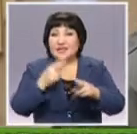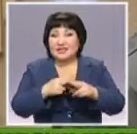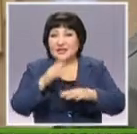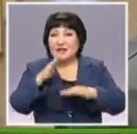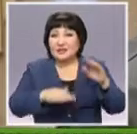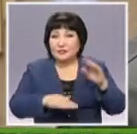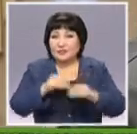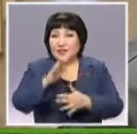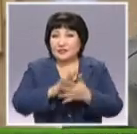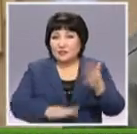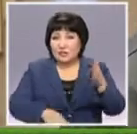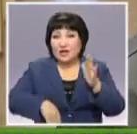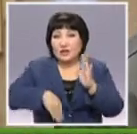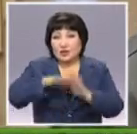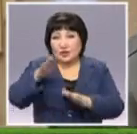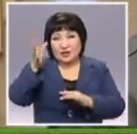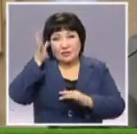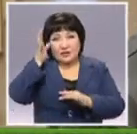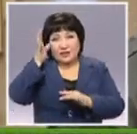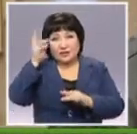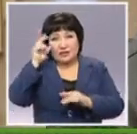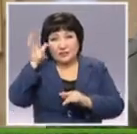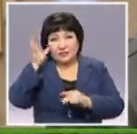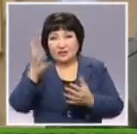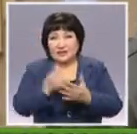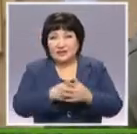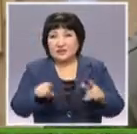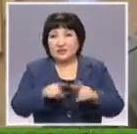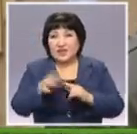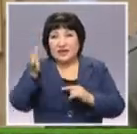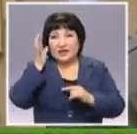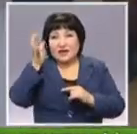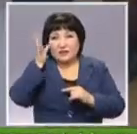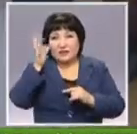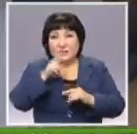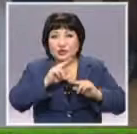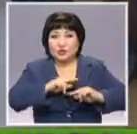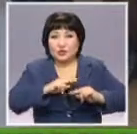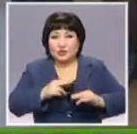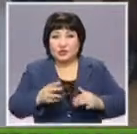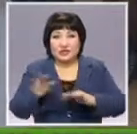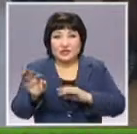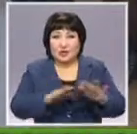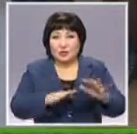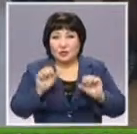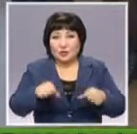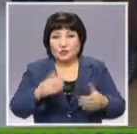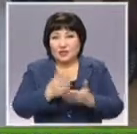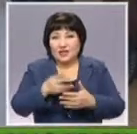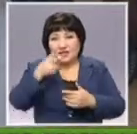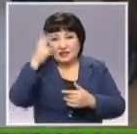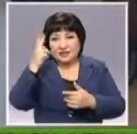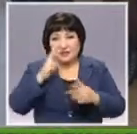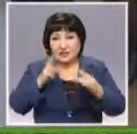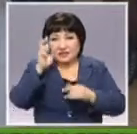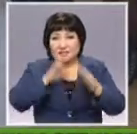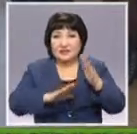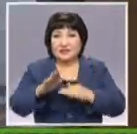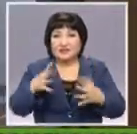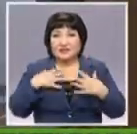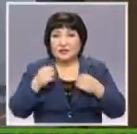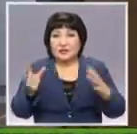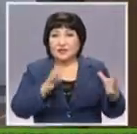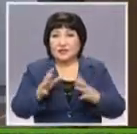отырып, жоғарғы білім алады және ғылыми жұмыс жасауға мүмкіндігі болады. Алматыда Литва елінің денсаулық сақтау мамандары